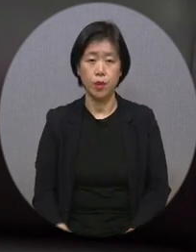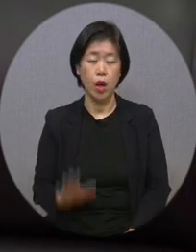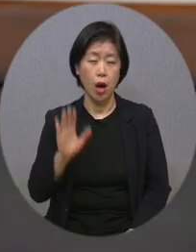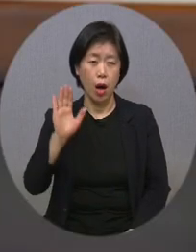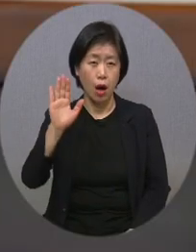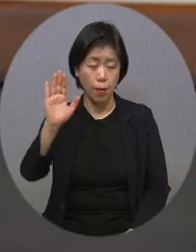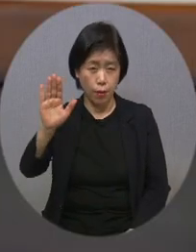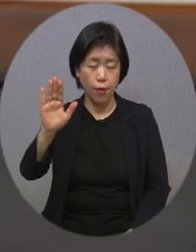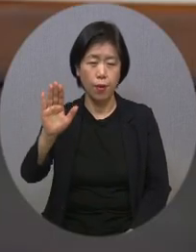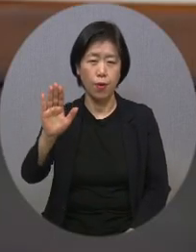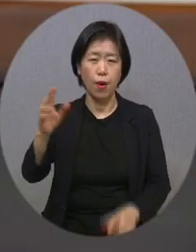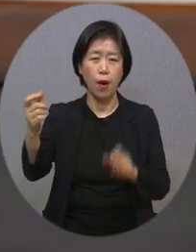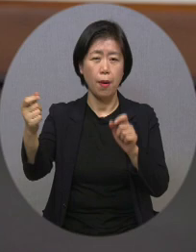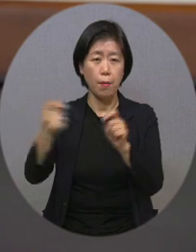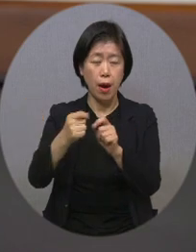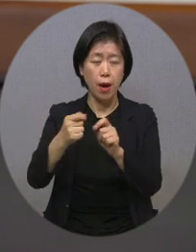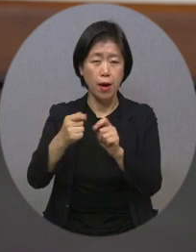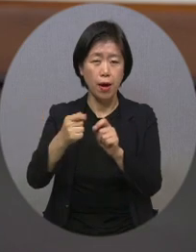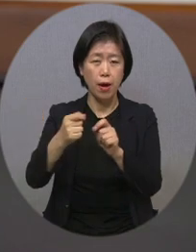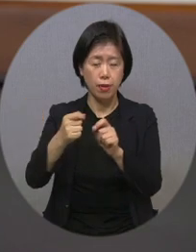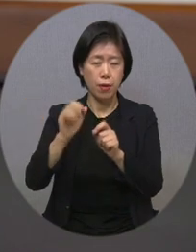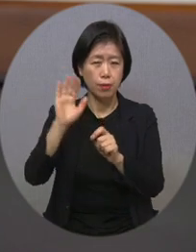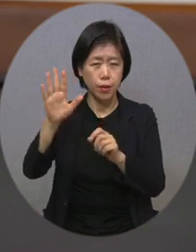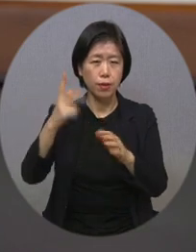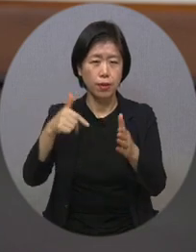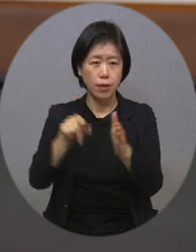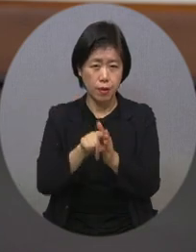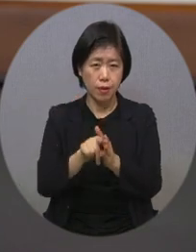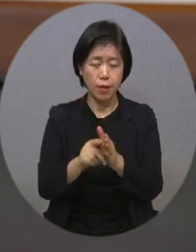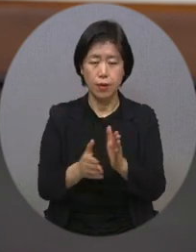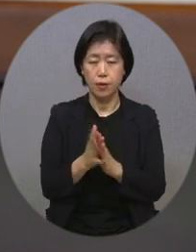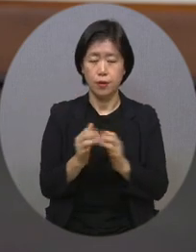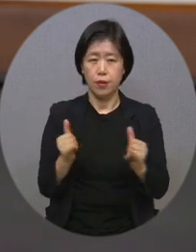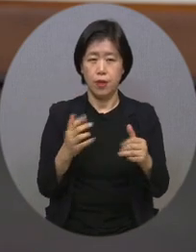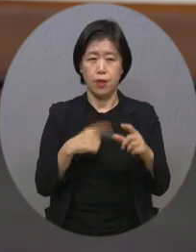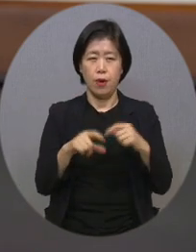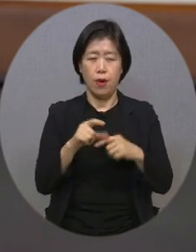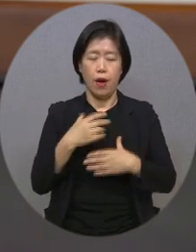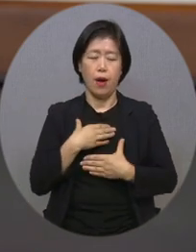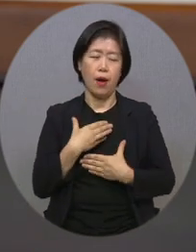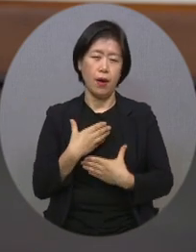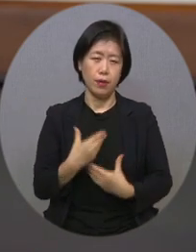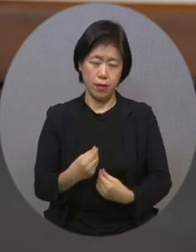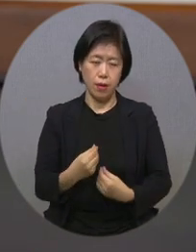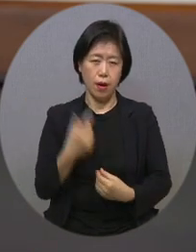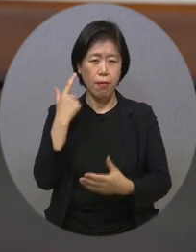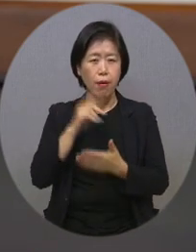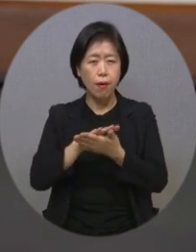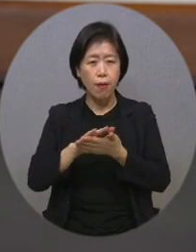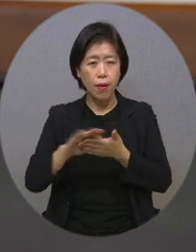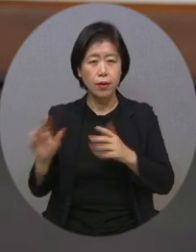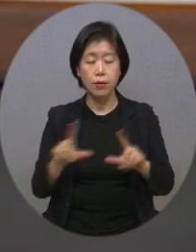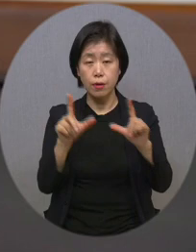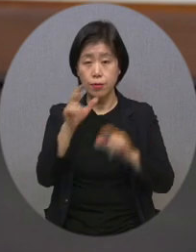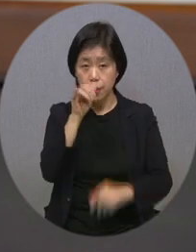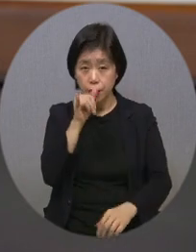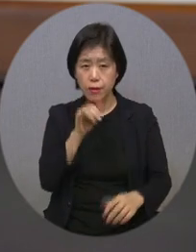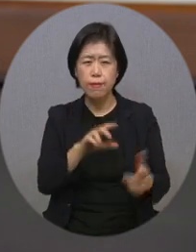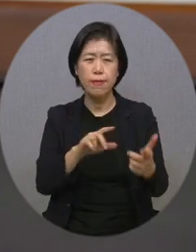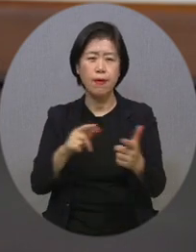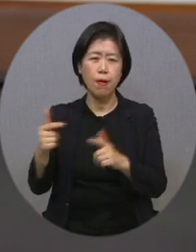대비해서 우리가 좀 더 시민들이 좀 안전하고 그리고 편안하게 할 수 있는 이런 것들을 각